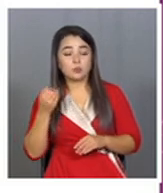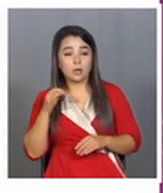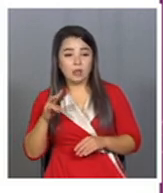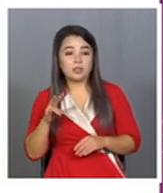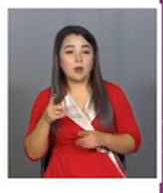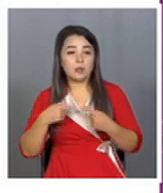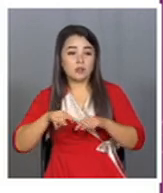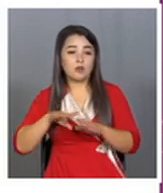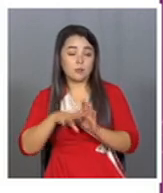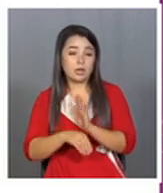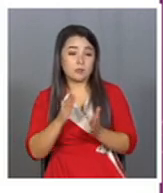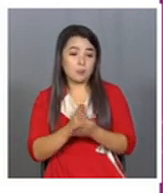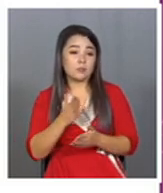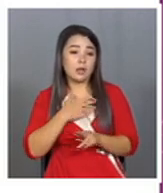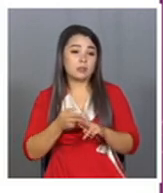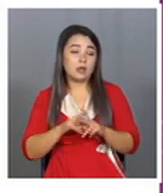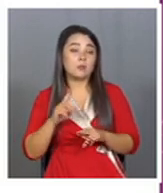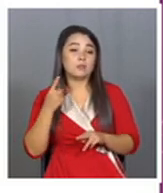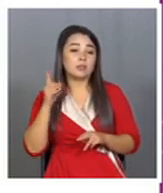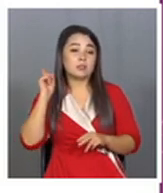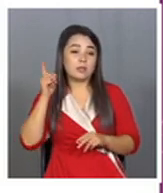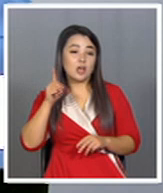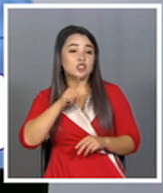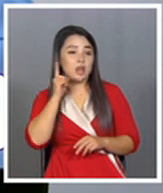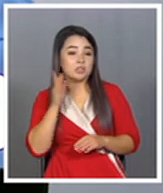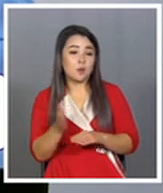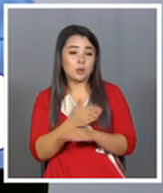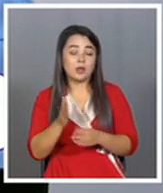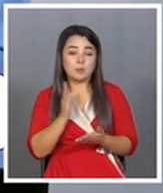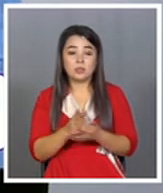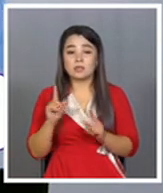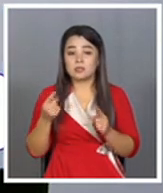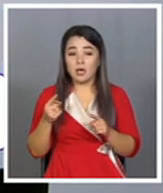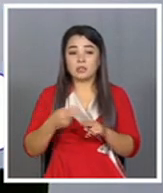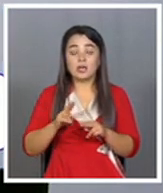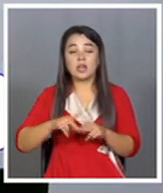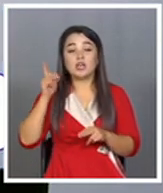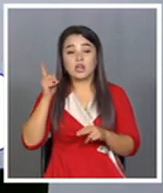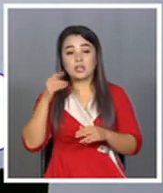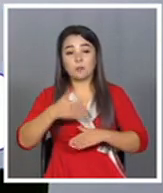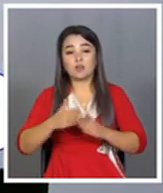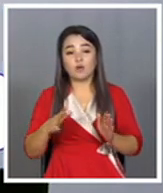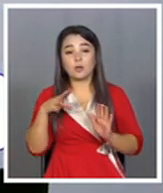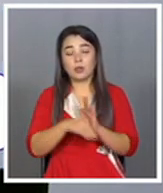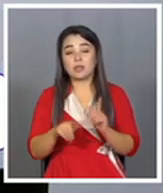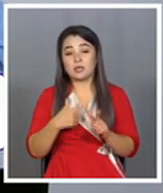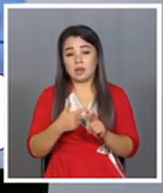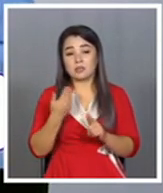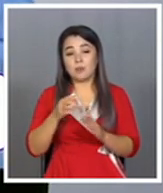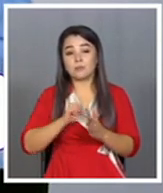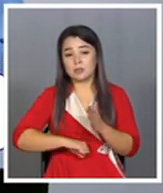платформалары жатады. Біз енді бұны неге ежелгі және жас деп бөліп отырмыз? Ежелгі платформалар деп атайтын